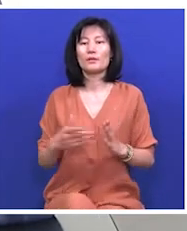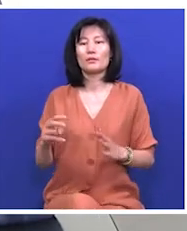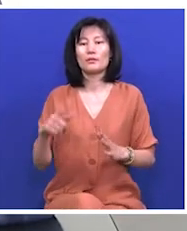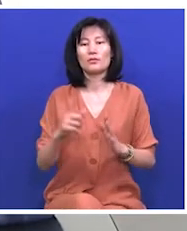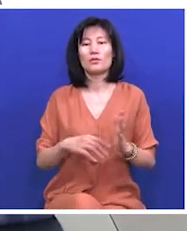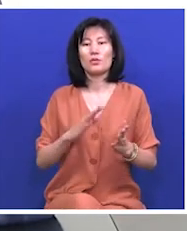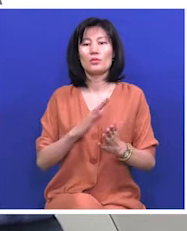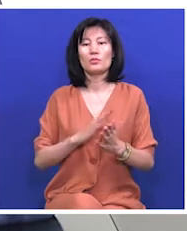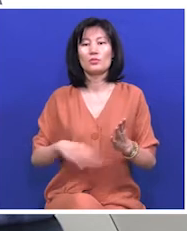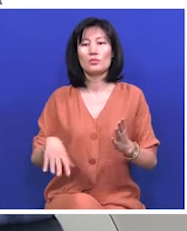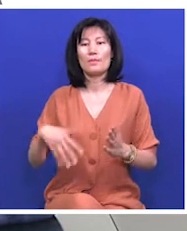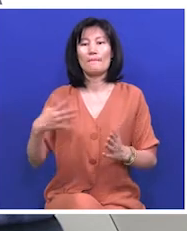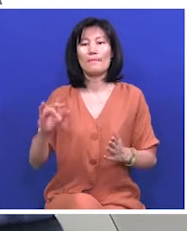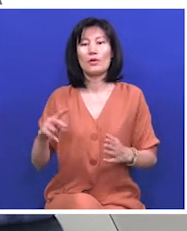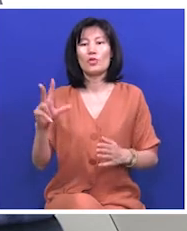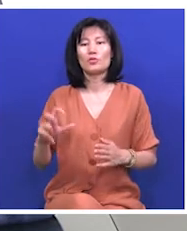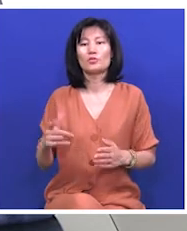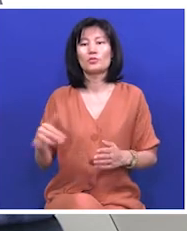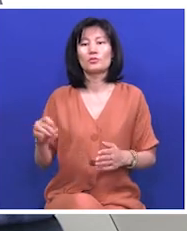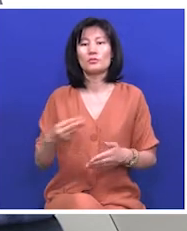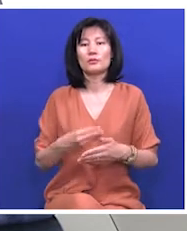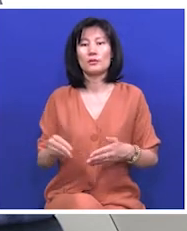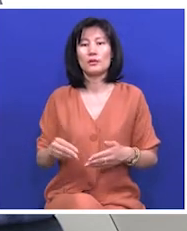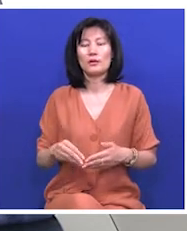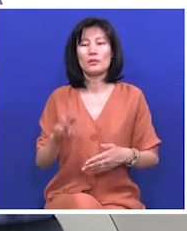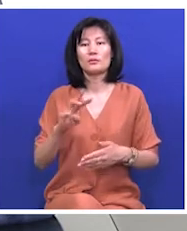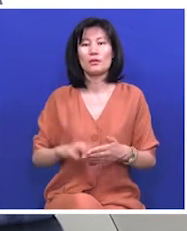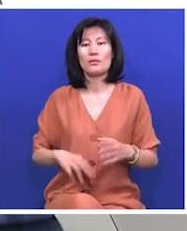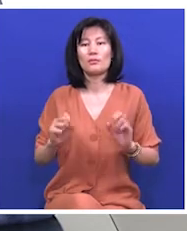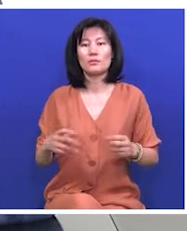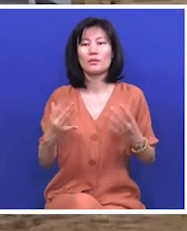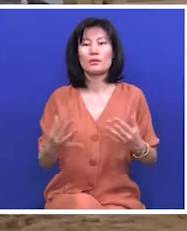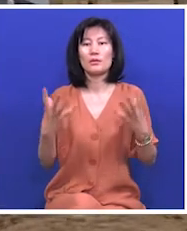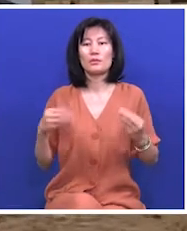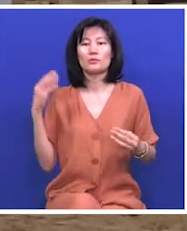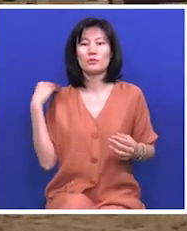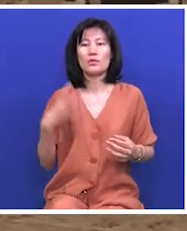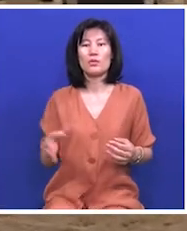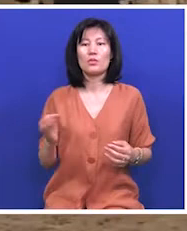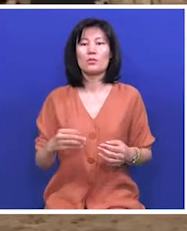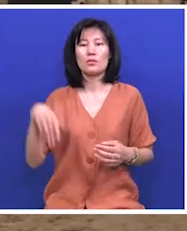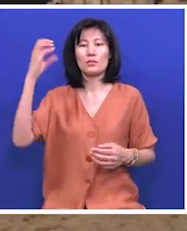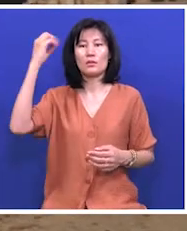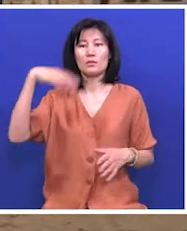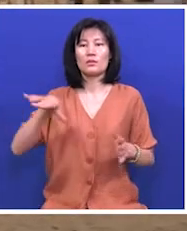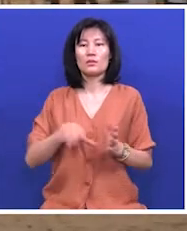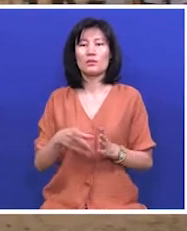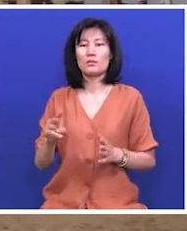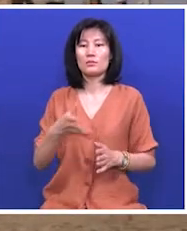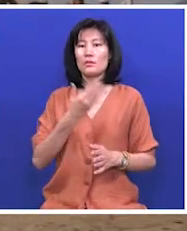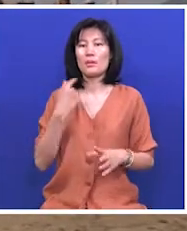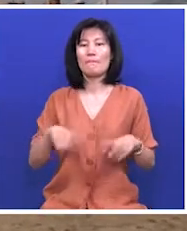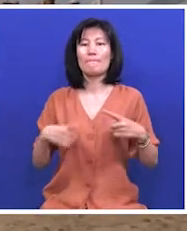800 мыңға жоқ, 795 300 теңге айыппұл салынған. Қазіргі таңда Түркістан облысында электр